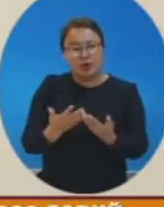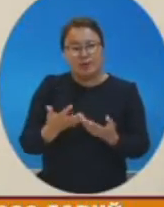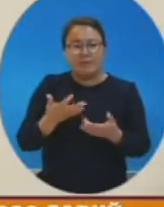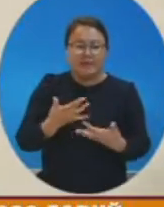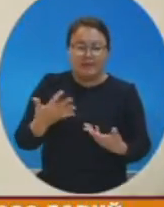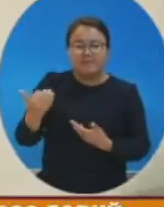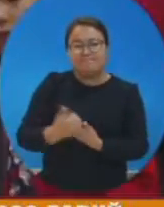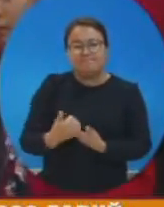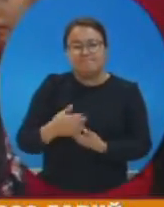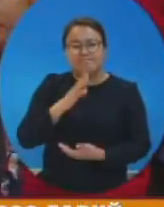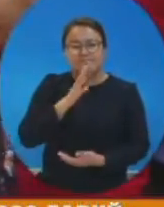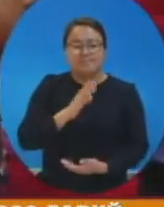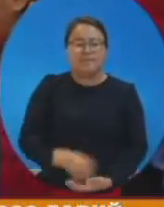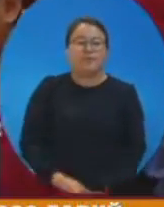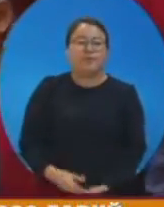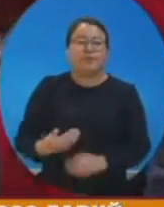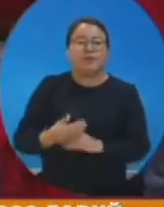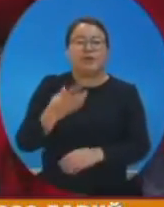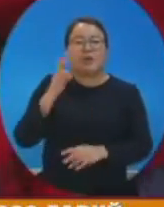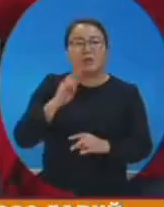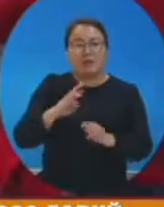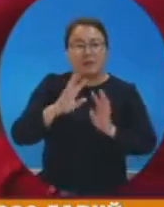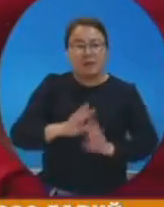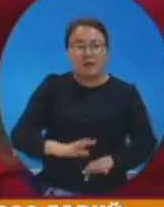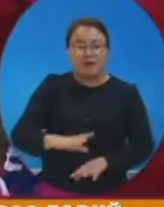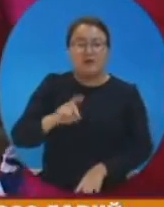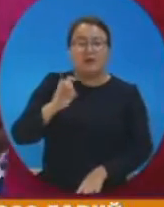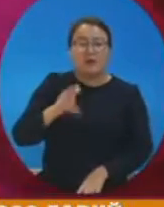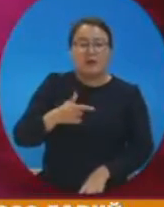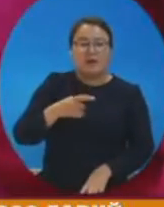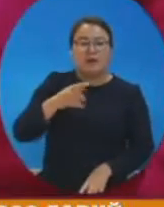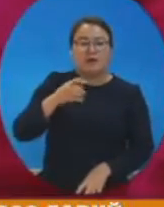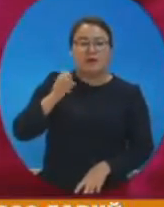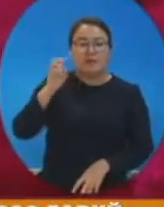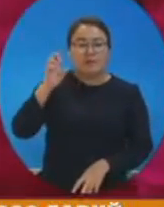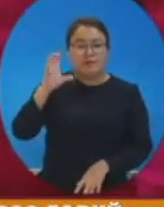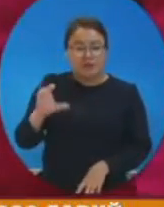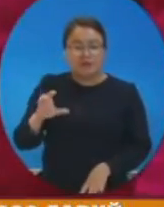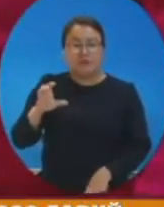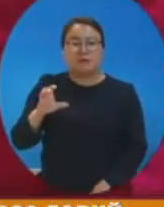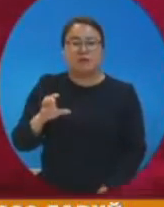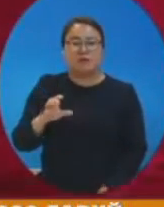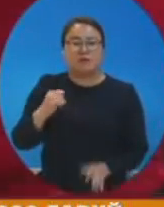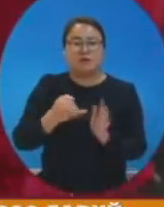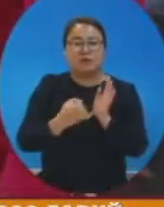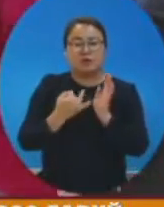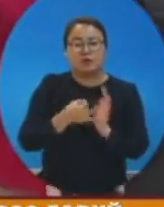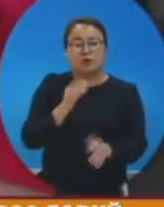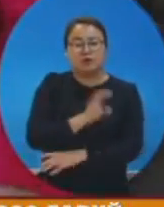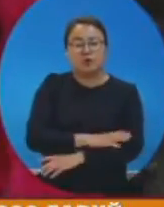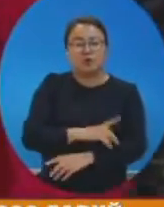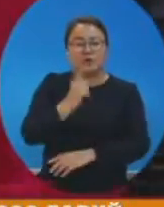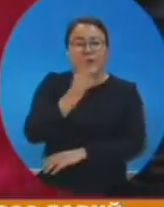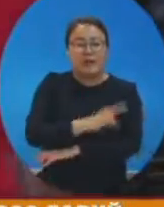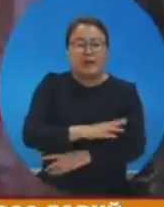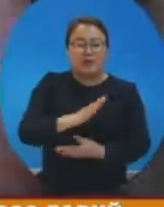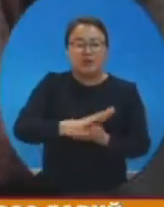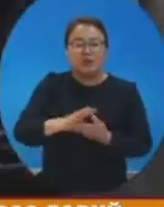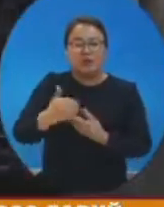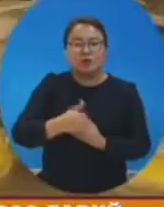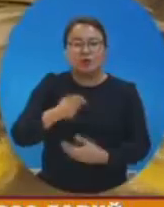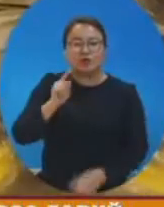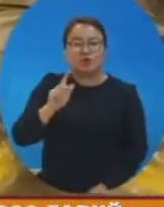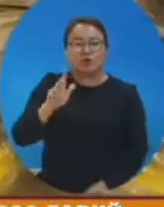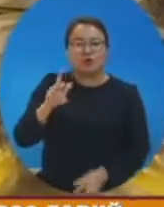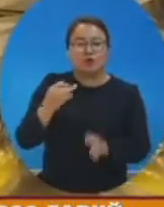намы хийсэс. Мөн өнгөрсөн ним гарт улсын хурлын гишүүн Бачуур ерхий боловсролын 67-р сургуульд 1-р ангид элсэн орж